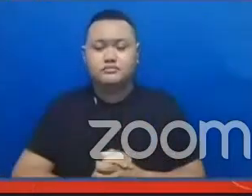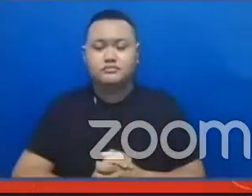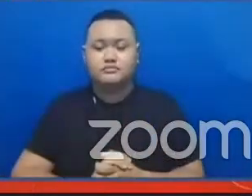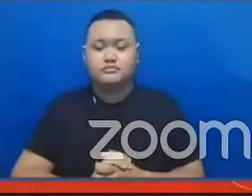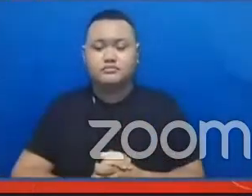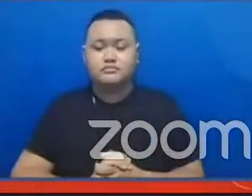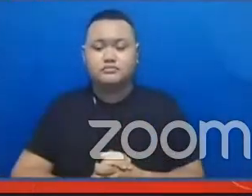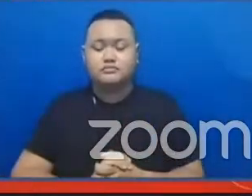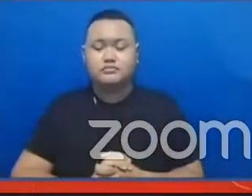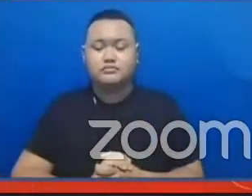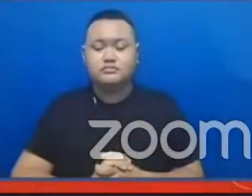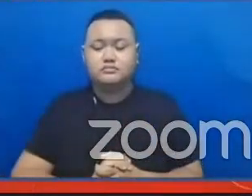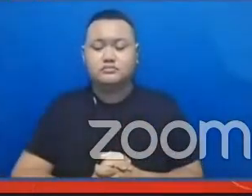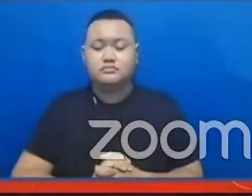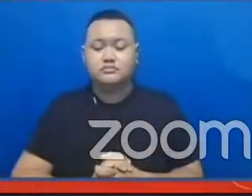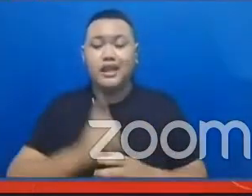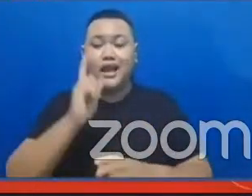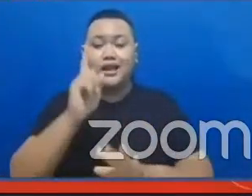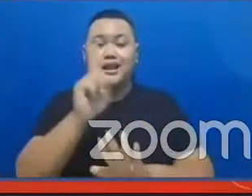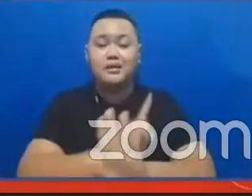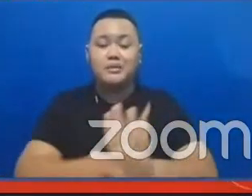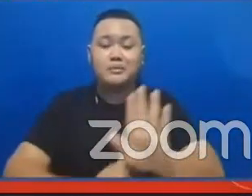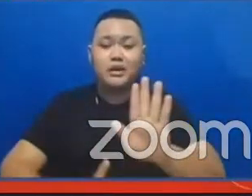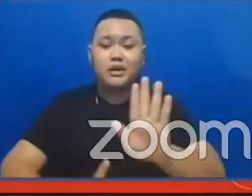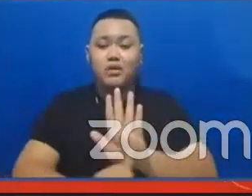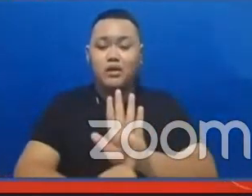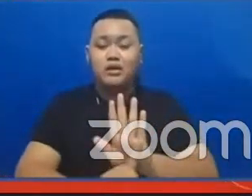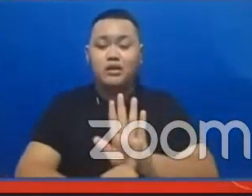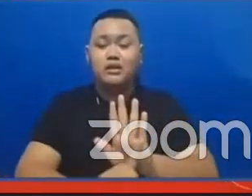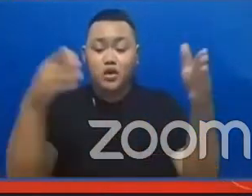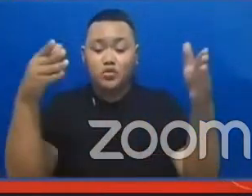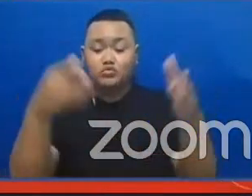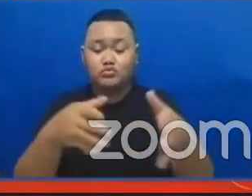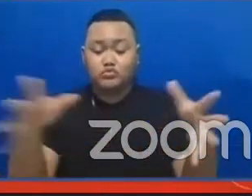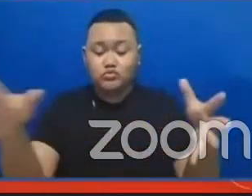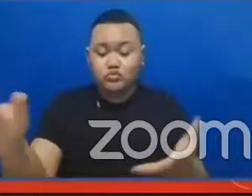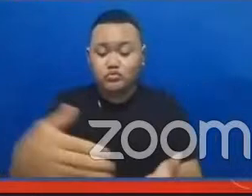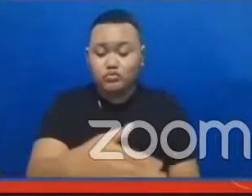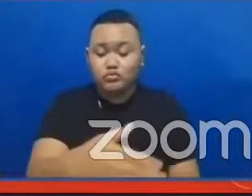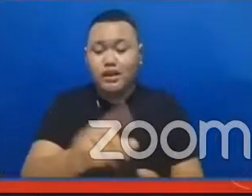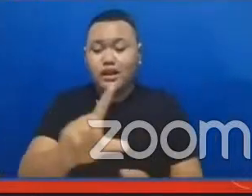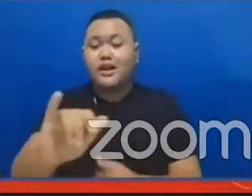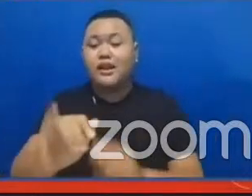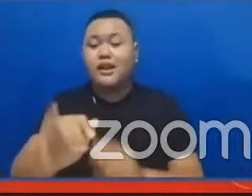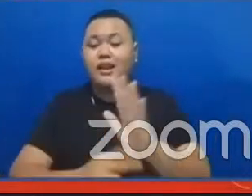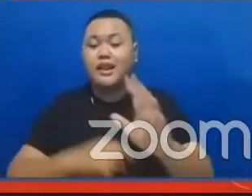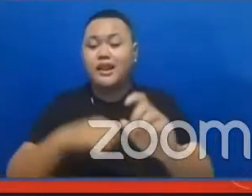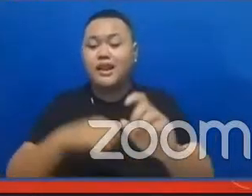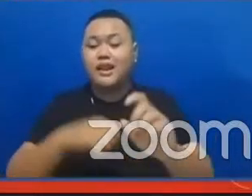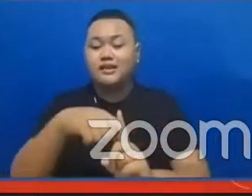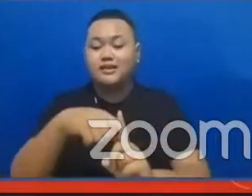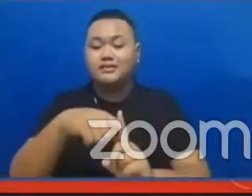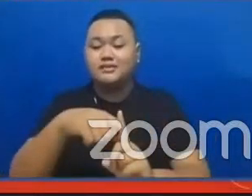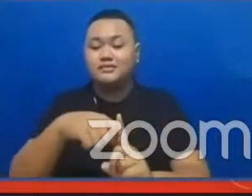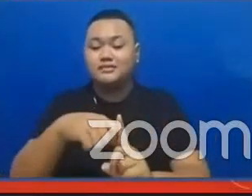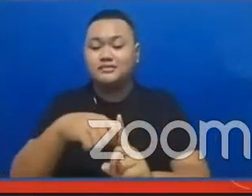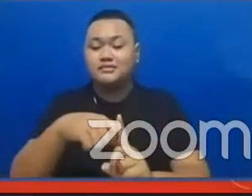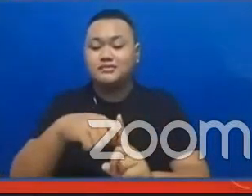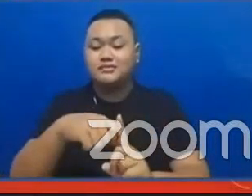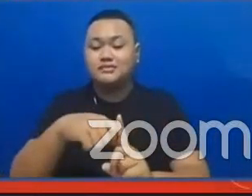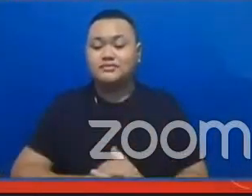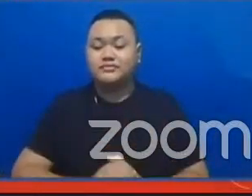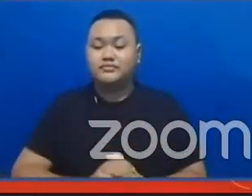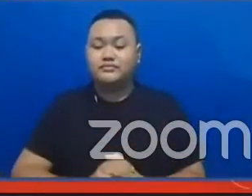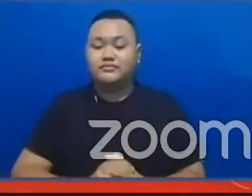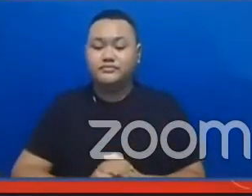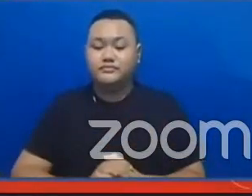atau modul khusus kumpulan link virtual lab yang disediakan Kemendikbudristek? Setahu saya, Kemendikbud sudah mengeluarkan